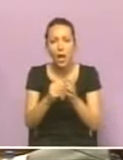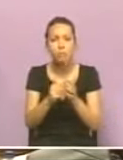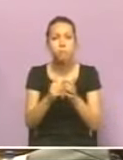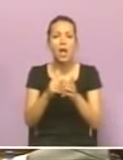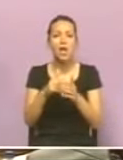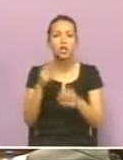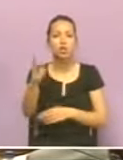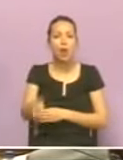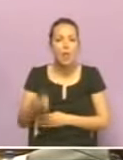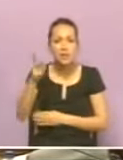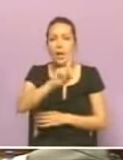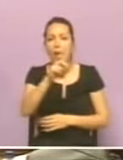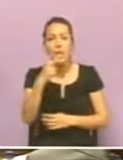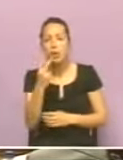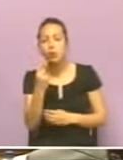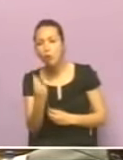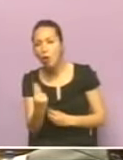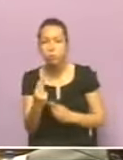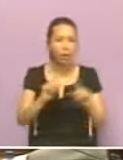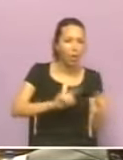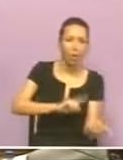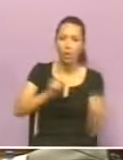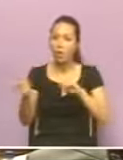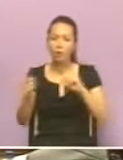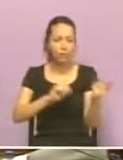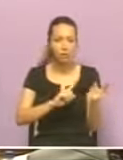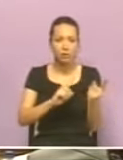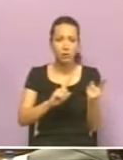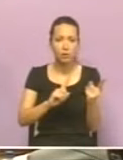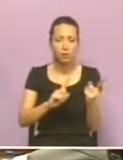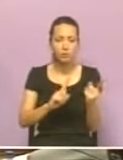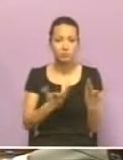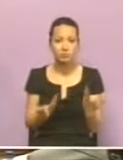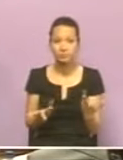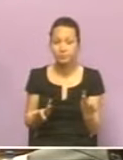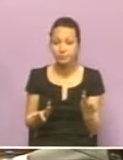li je to dobar pravac u kome treba se razvija naša privreda ili nije,